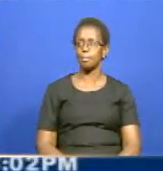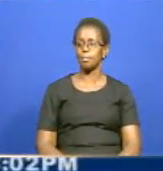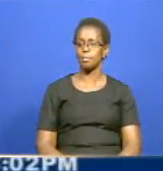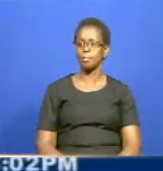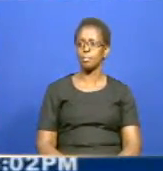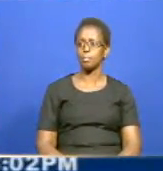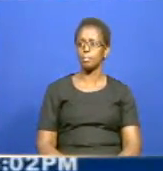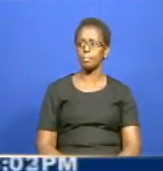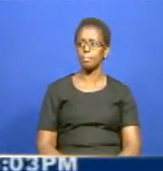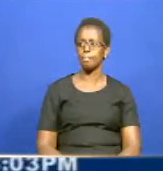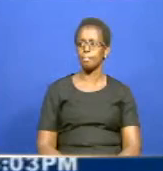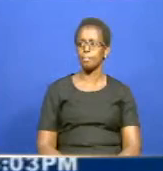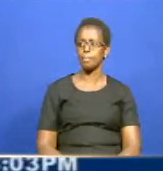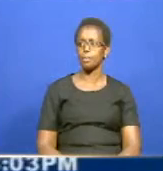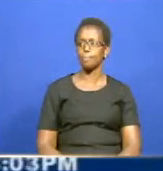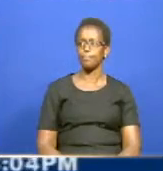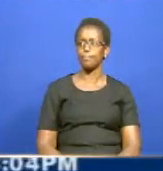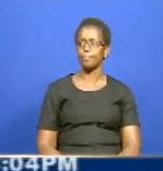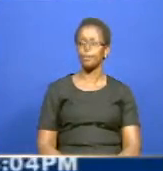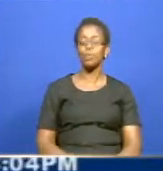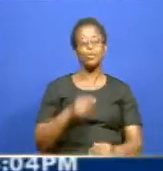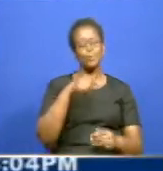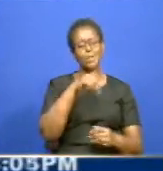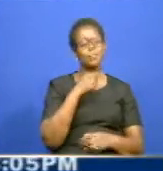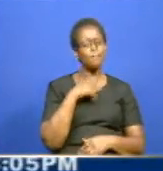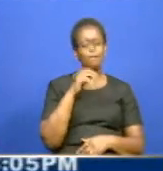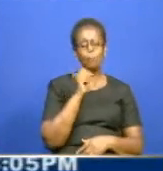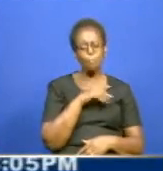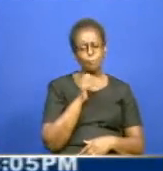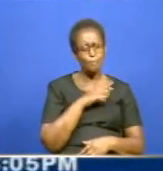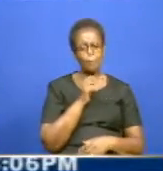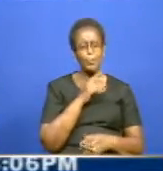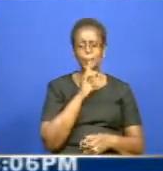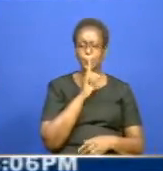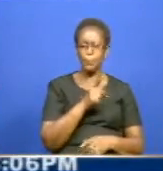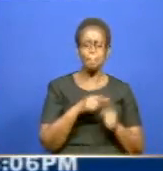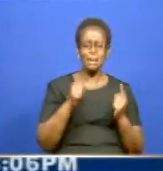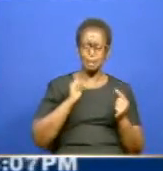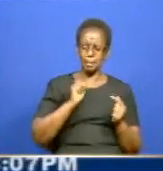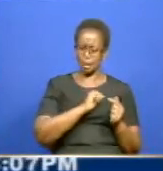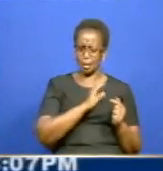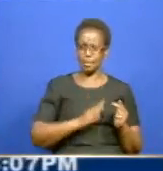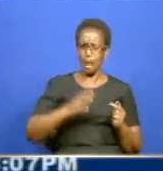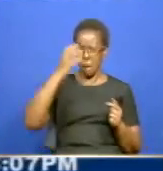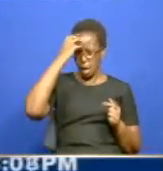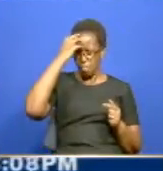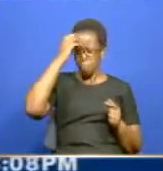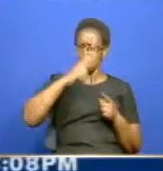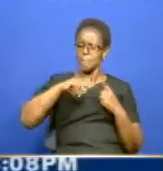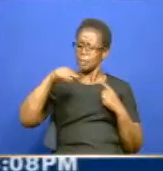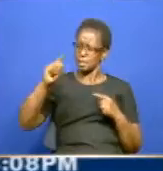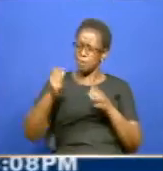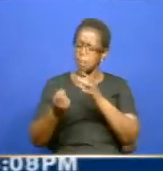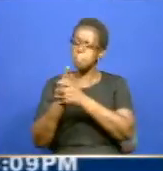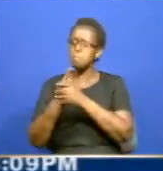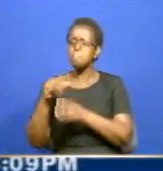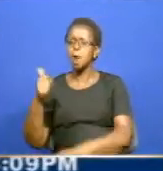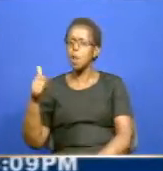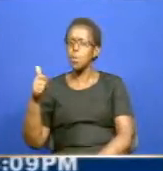amefiwa, kwa sababu senator wa Lamu mwenyewe yuko hapa. What's your point of order, Senator